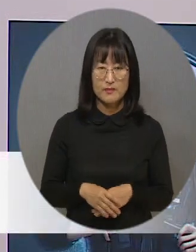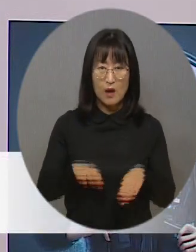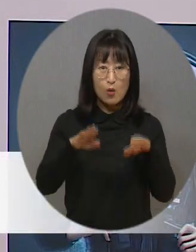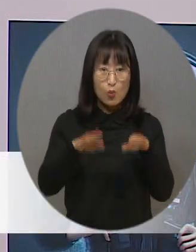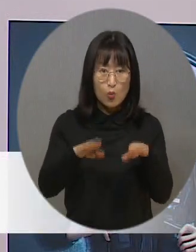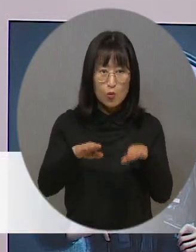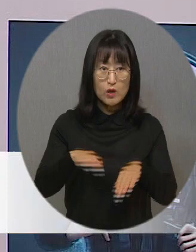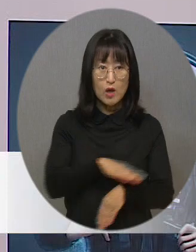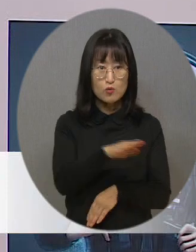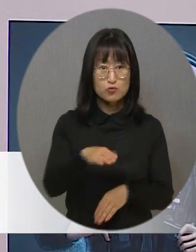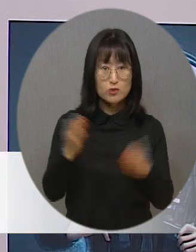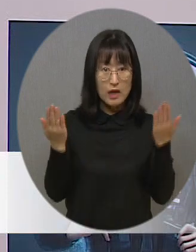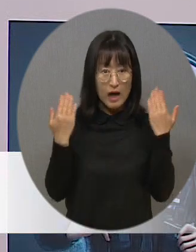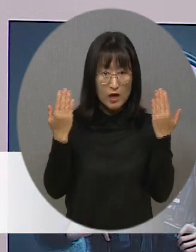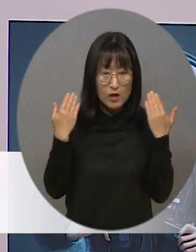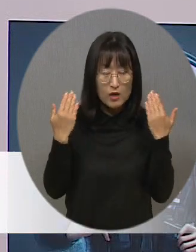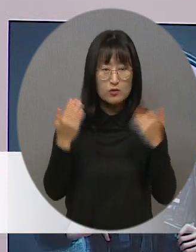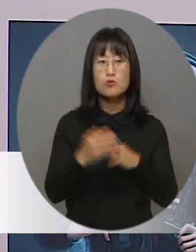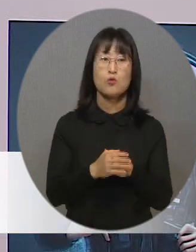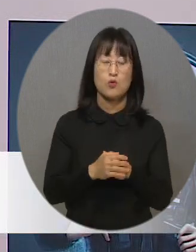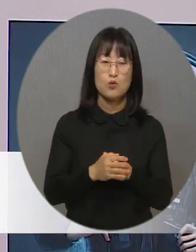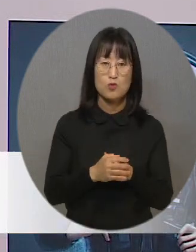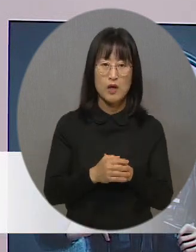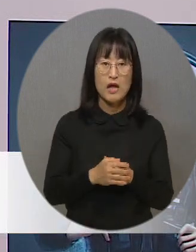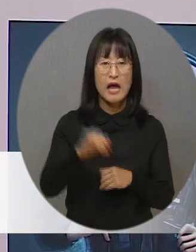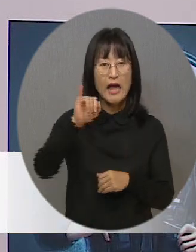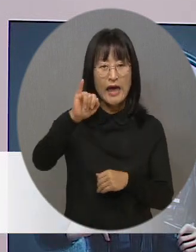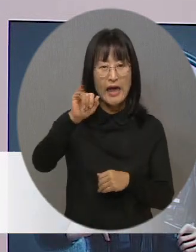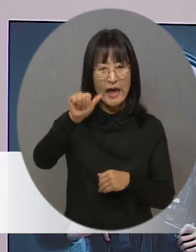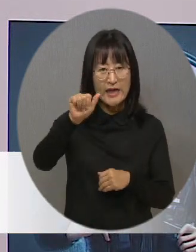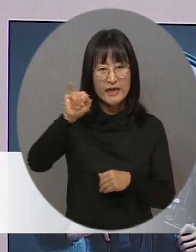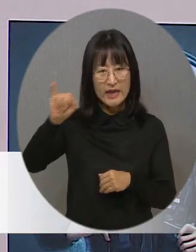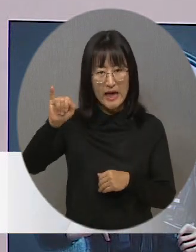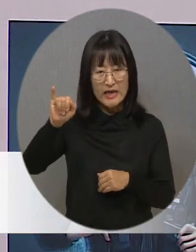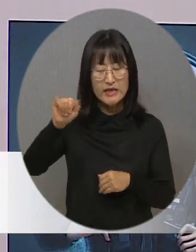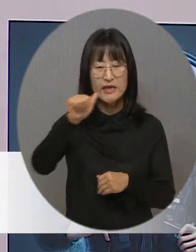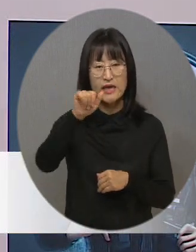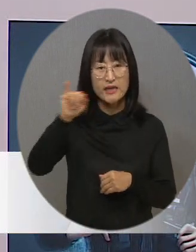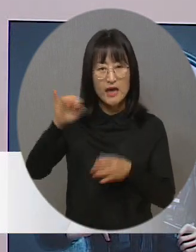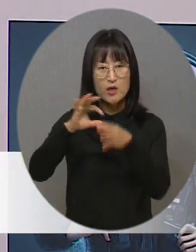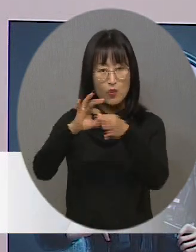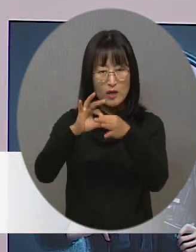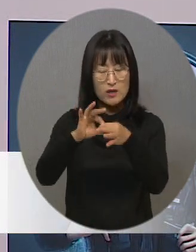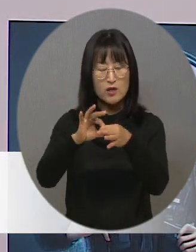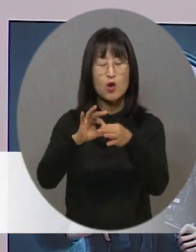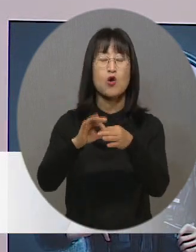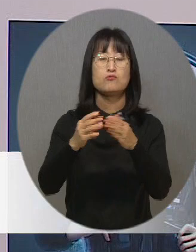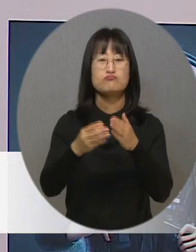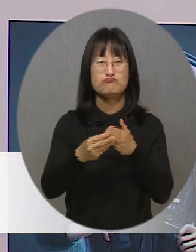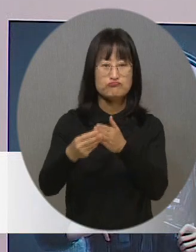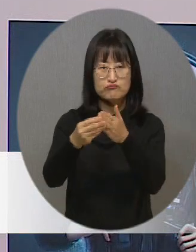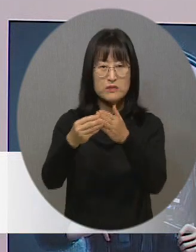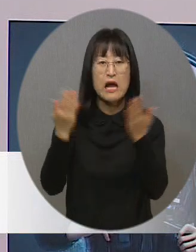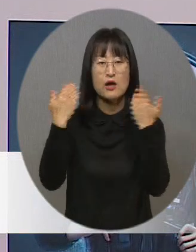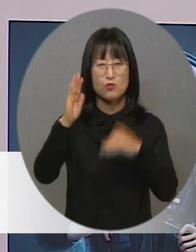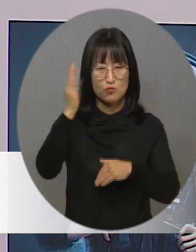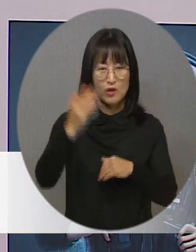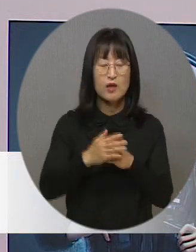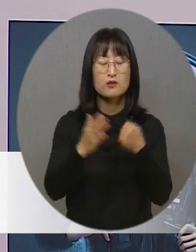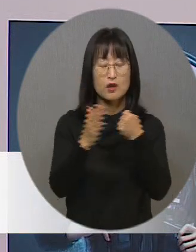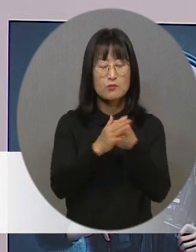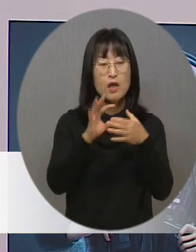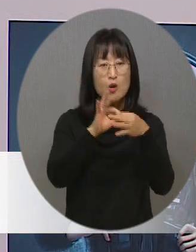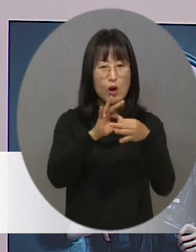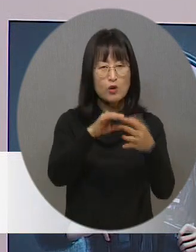저희 학교가 이제 인공지능 교육 선도학교를 운영하면서 학교 내에서 다양한 뭐 소프트웨어나 인공지능 교육을